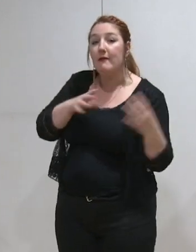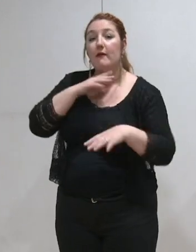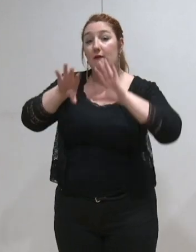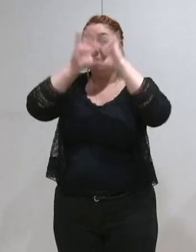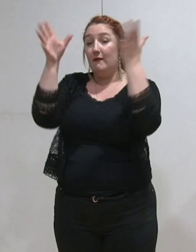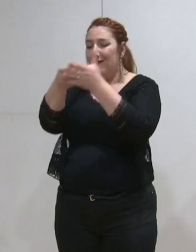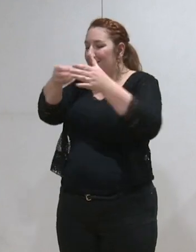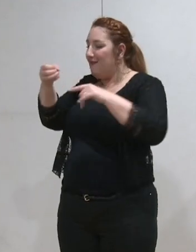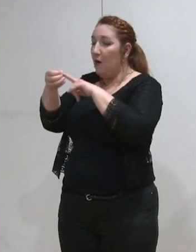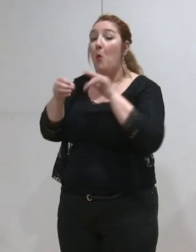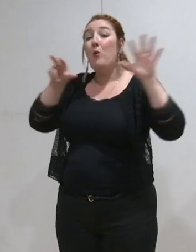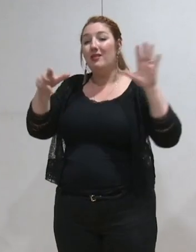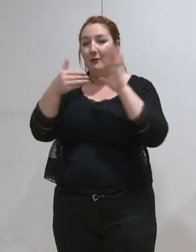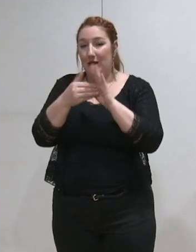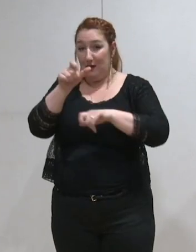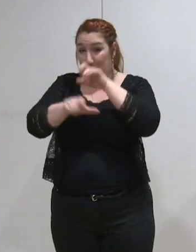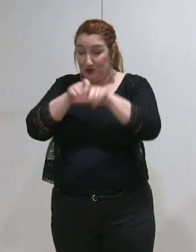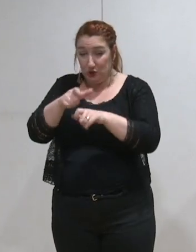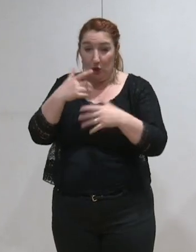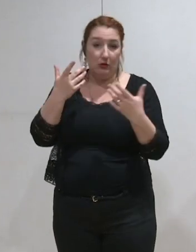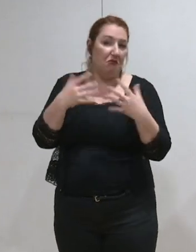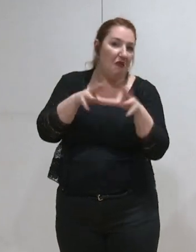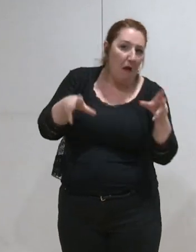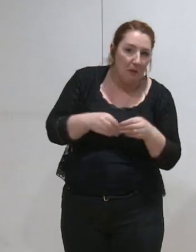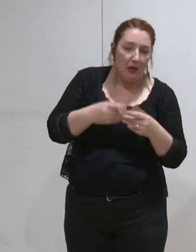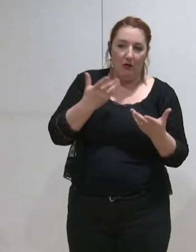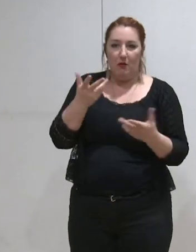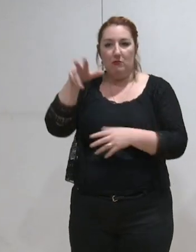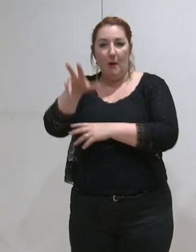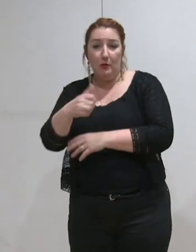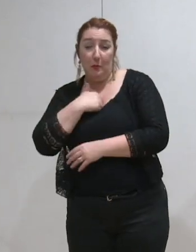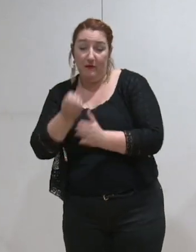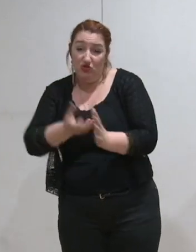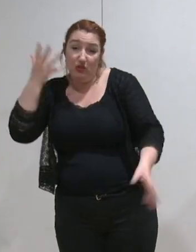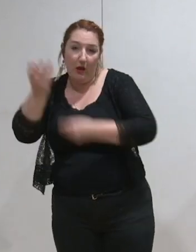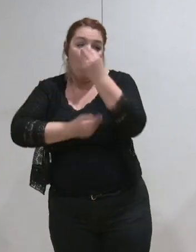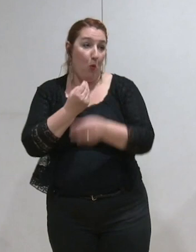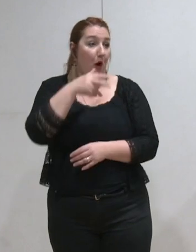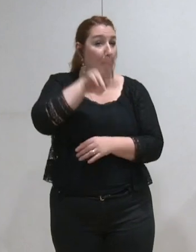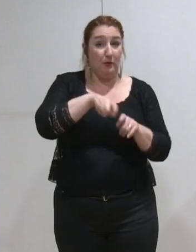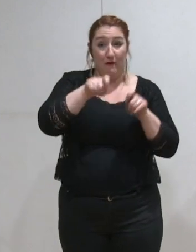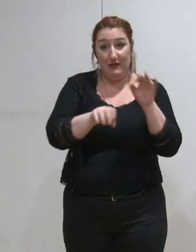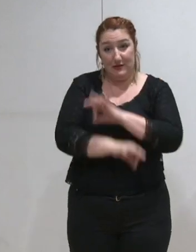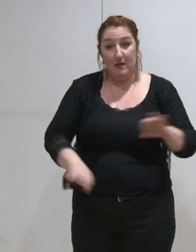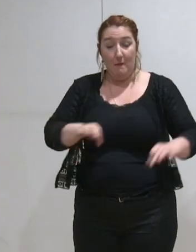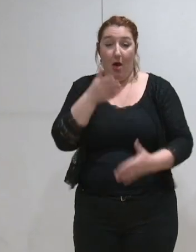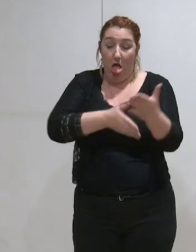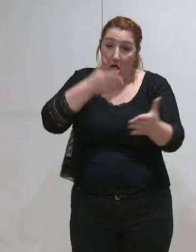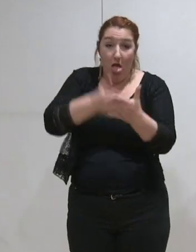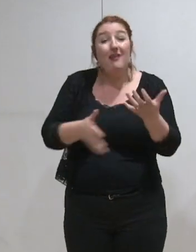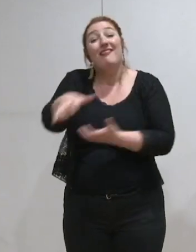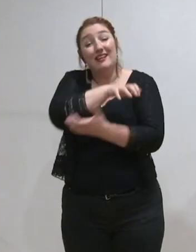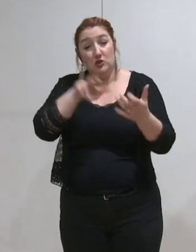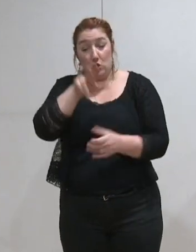ménages sont soit mal logés dans des logements privés trop chers ou même sans logement fixe c'est ça la réalité de la crise du